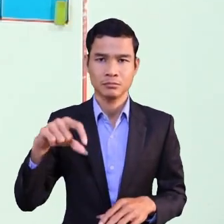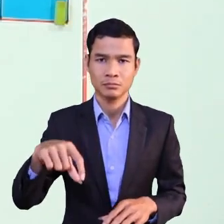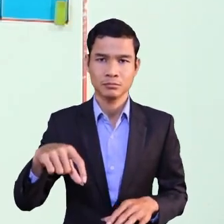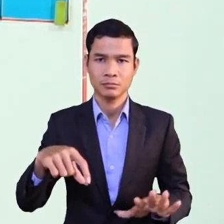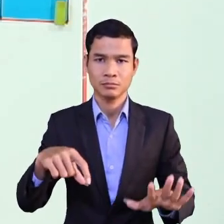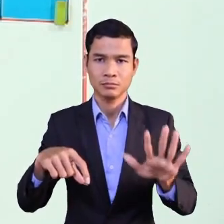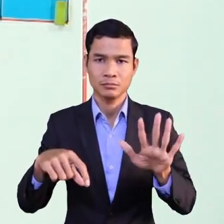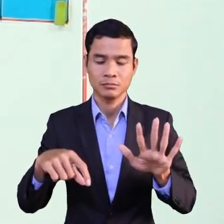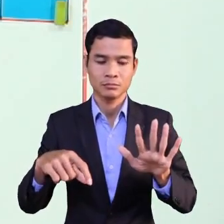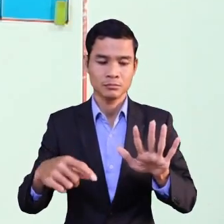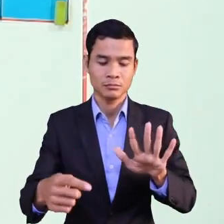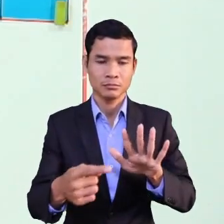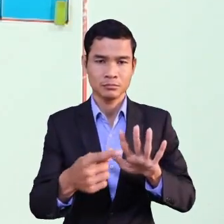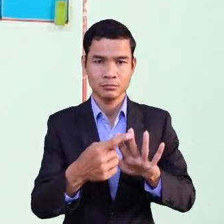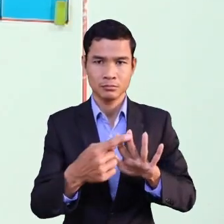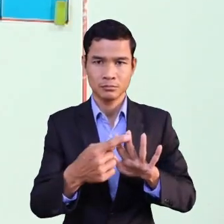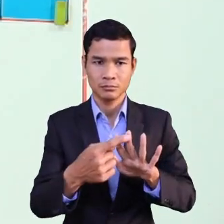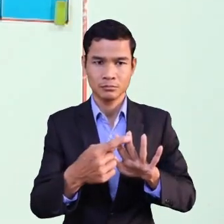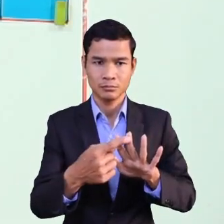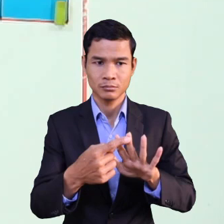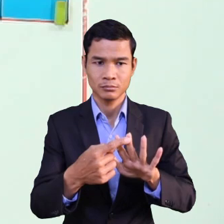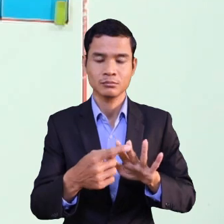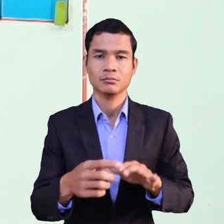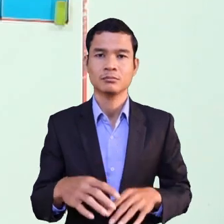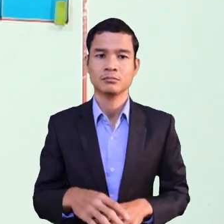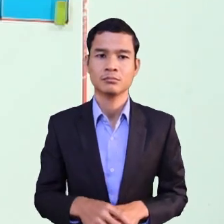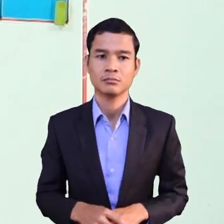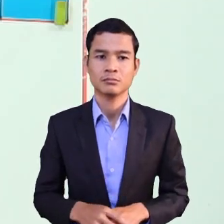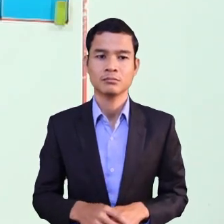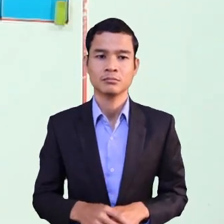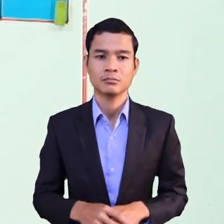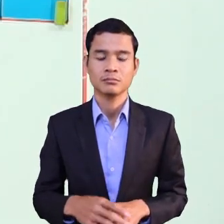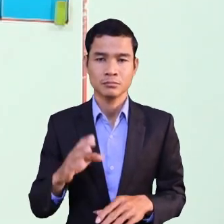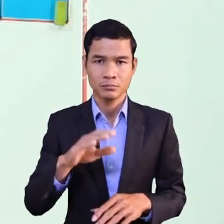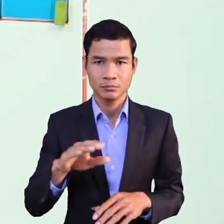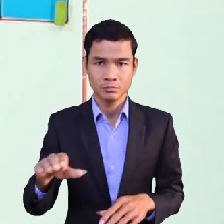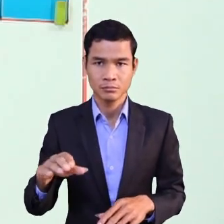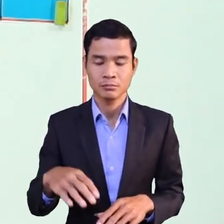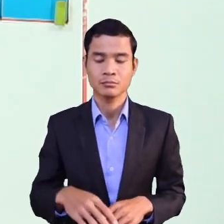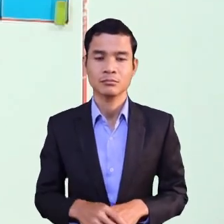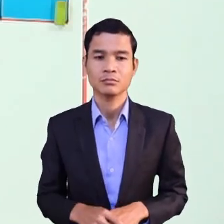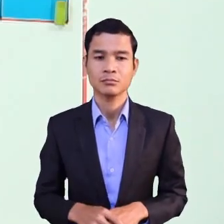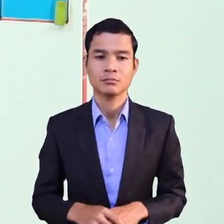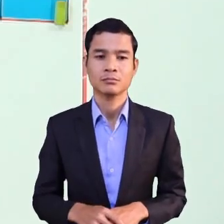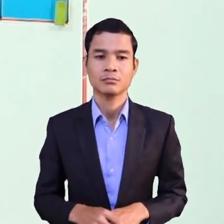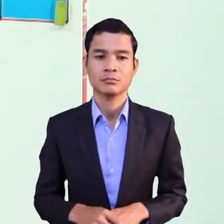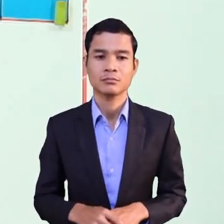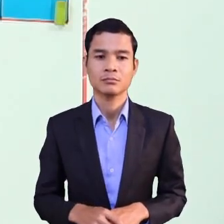កអើកើចាកូន